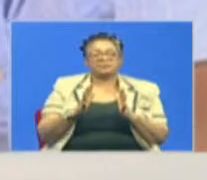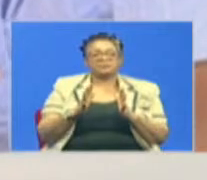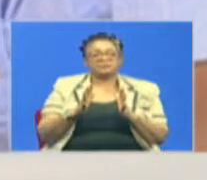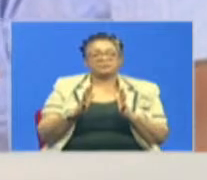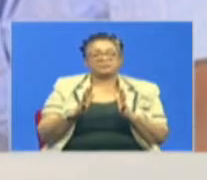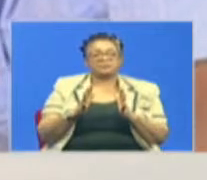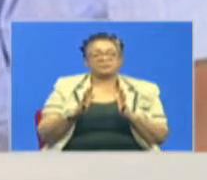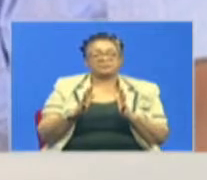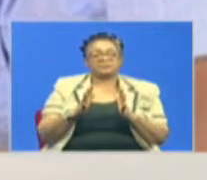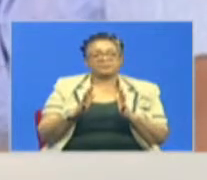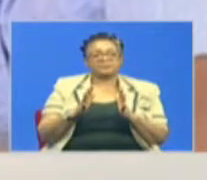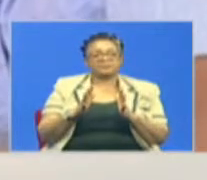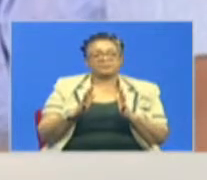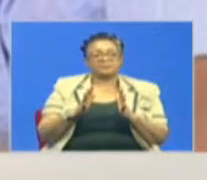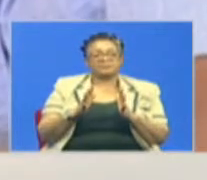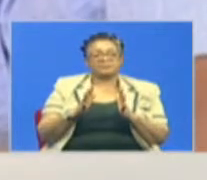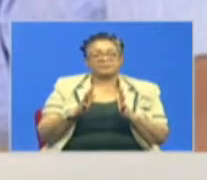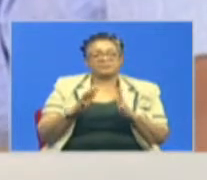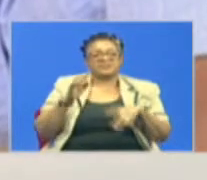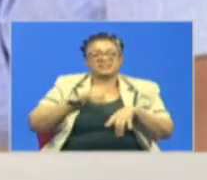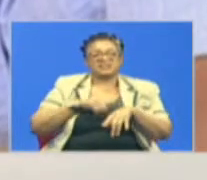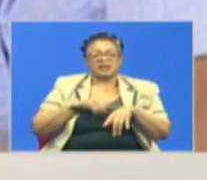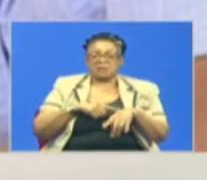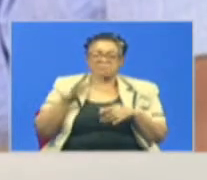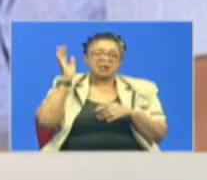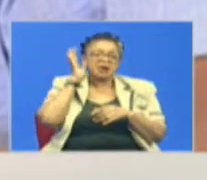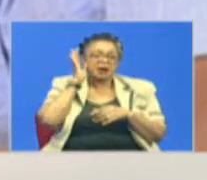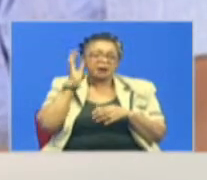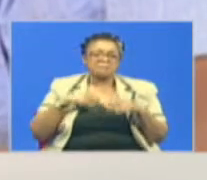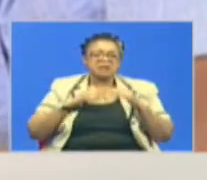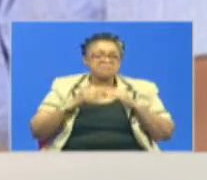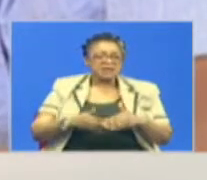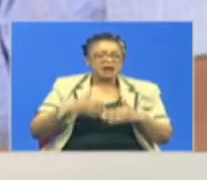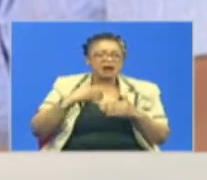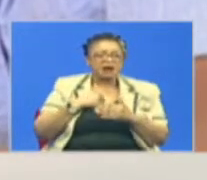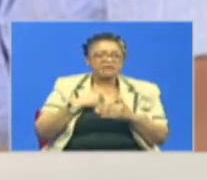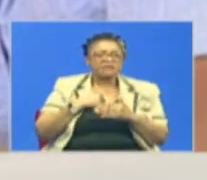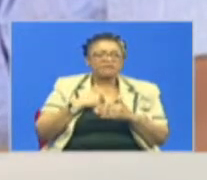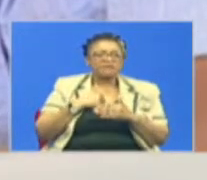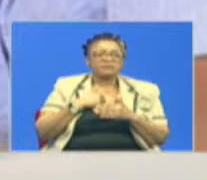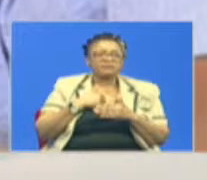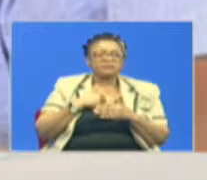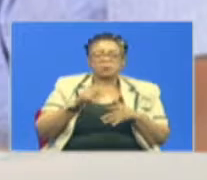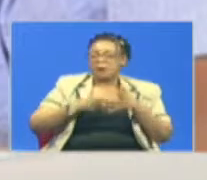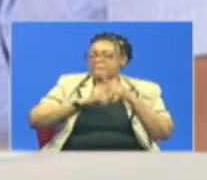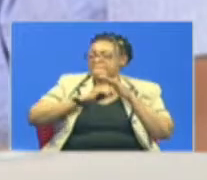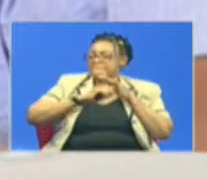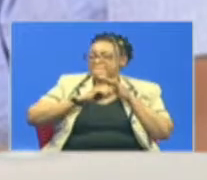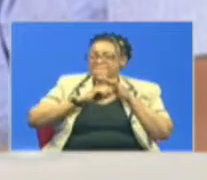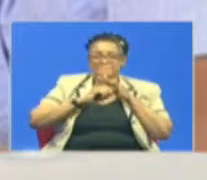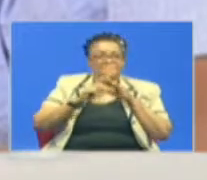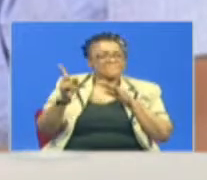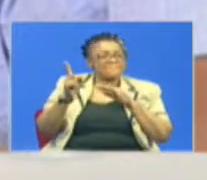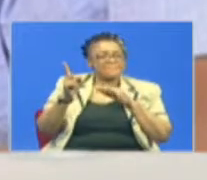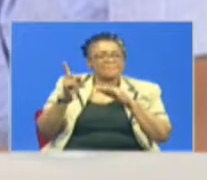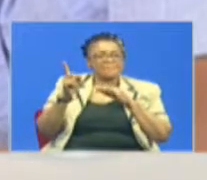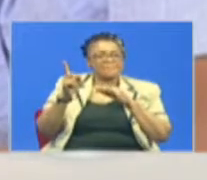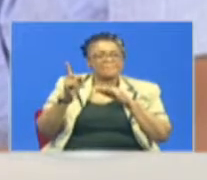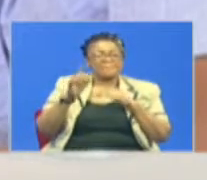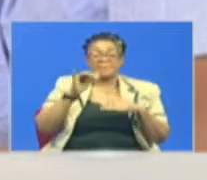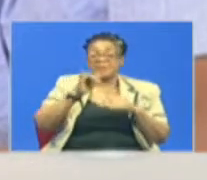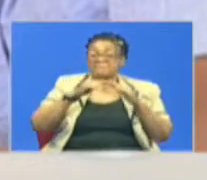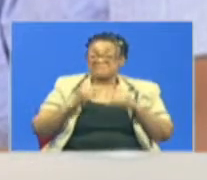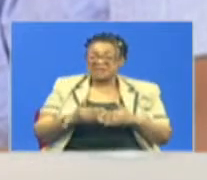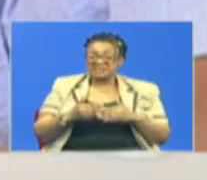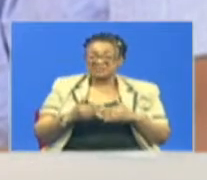tuendelea pamoja, aliposikia kama mimi niko na mimba akaanza kuruka. Rafiki zake akasema, "Hiyo mimba si